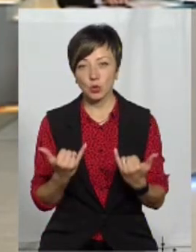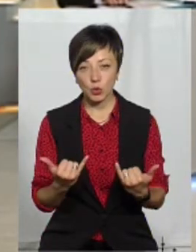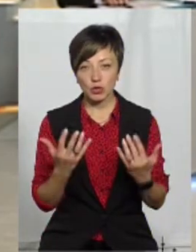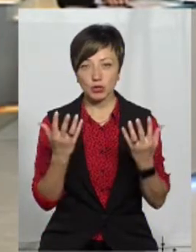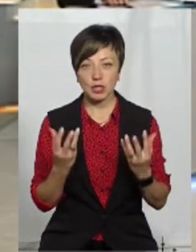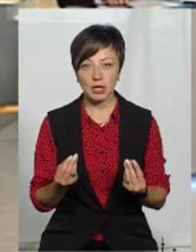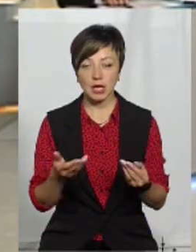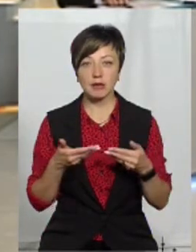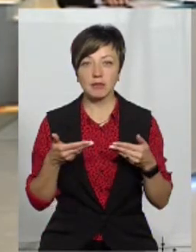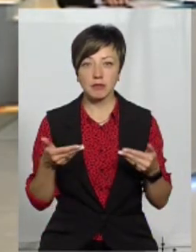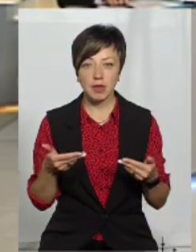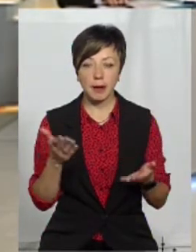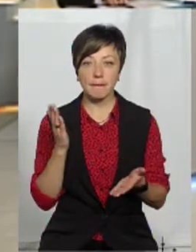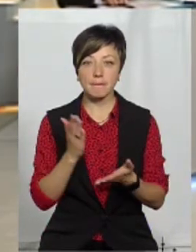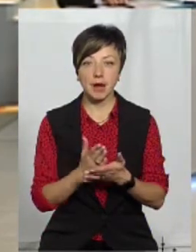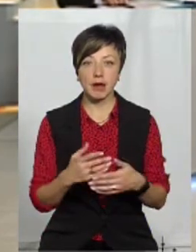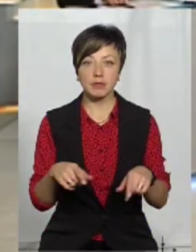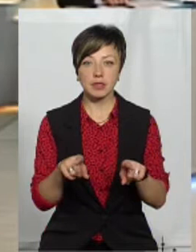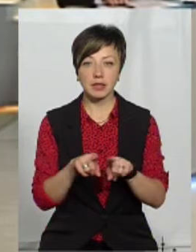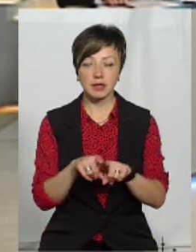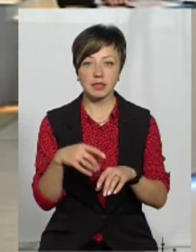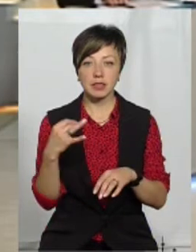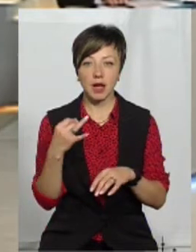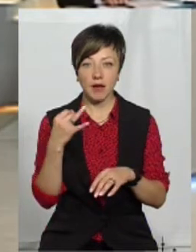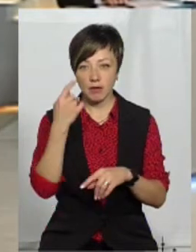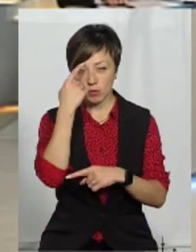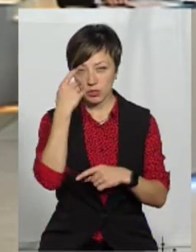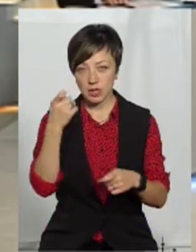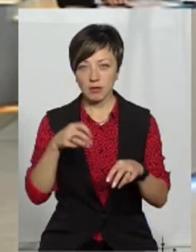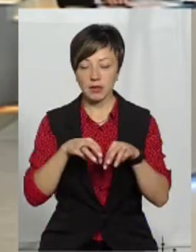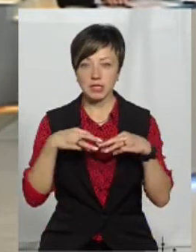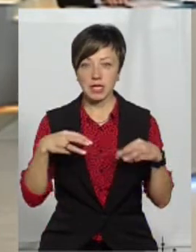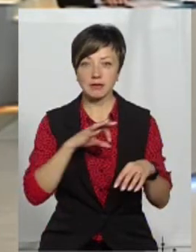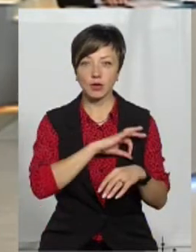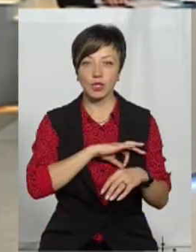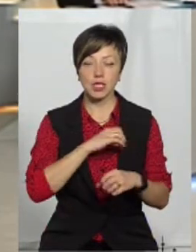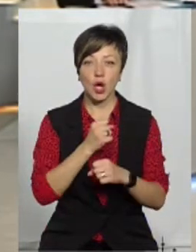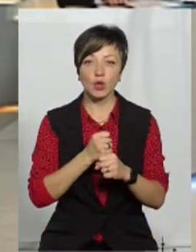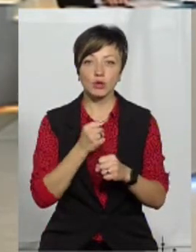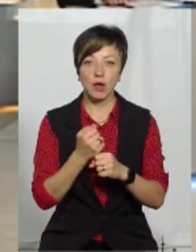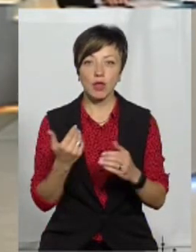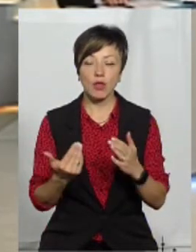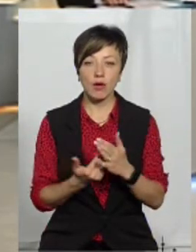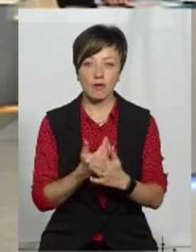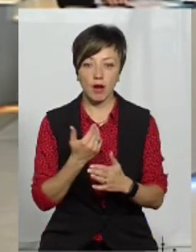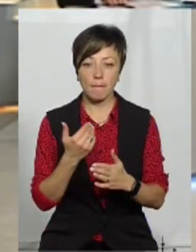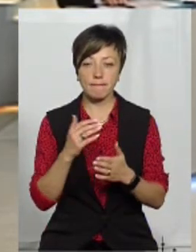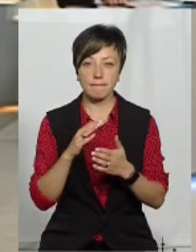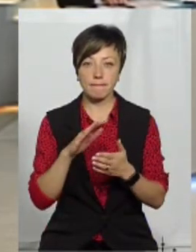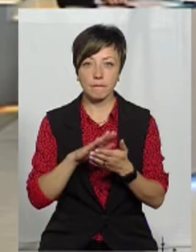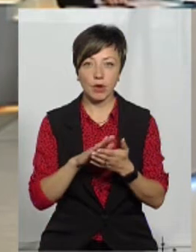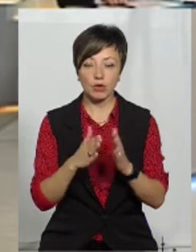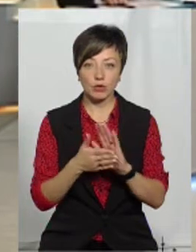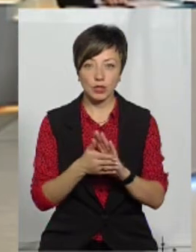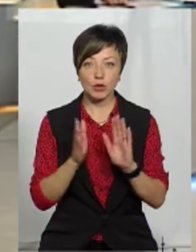ми маємо таку чіткий цікавий посил від Міністерства юстиції, що розробляється нове ПО. І ми